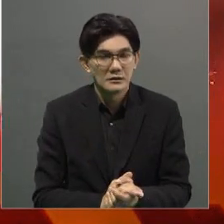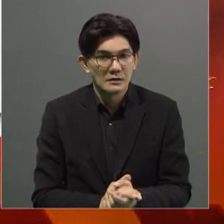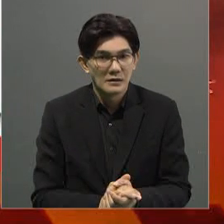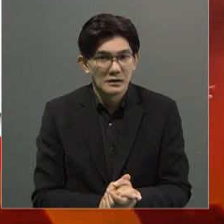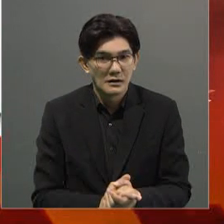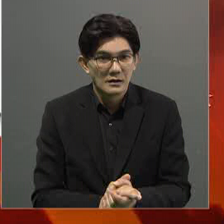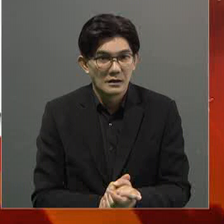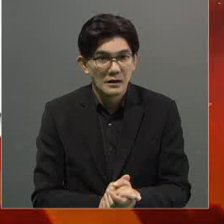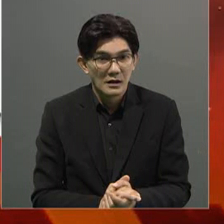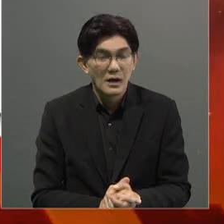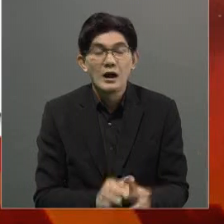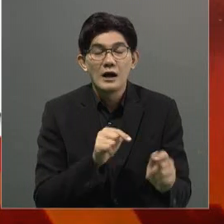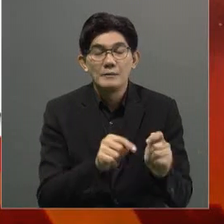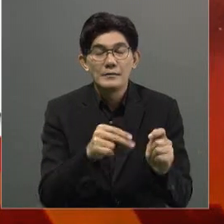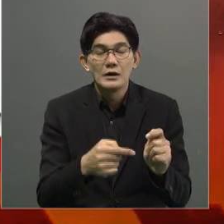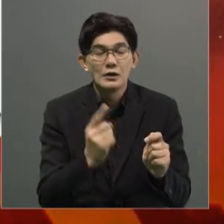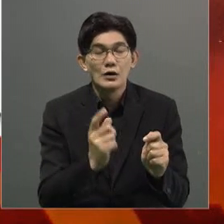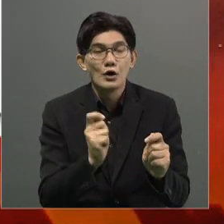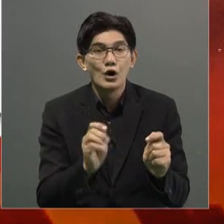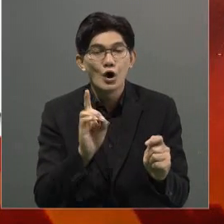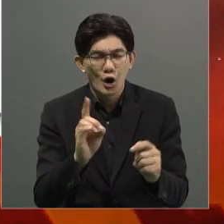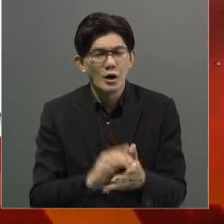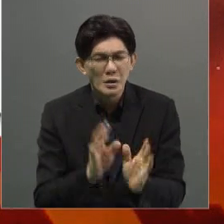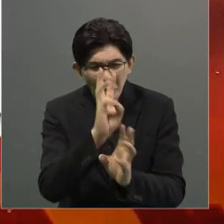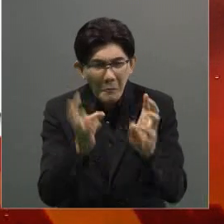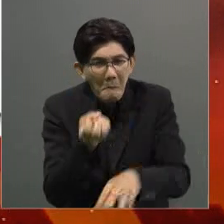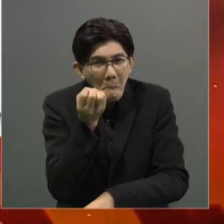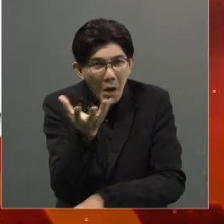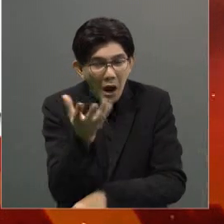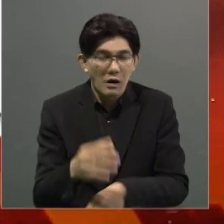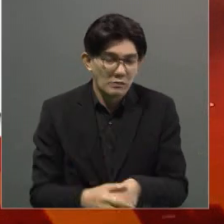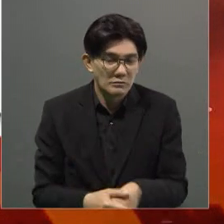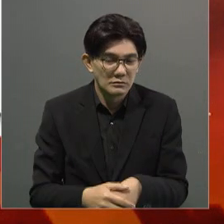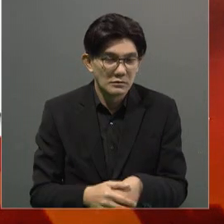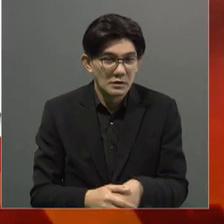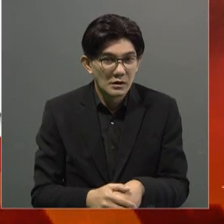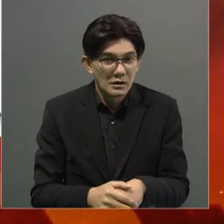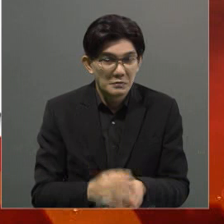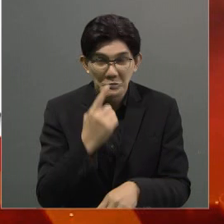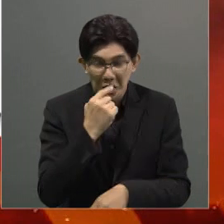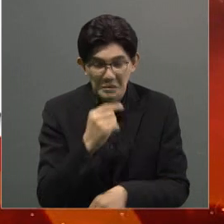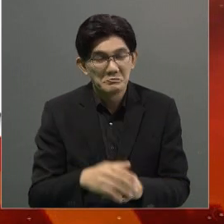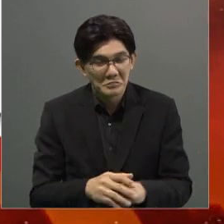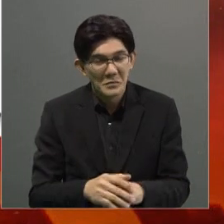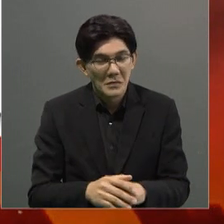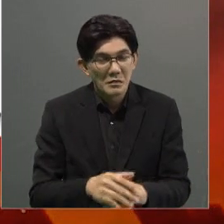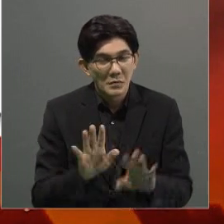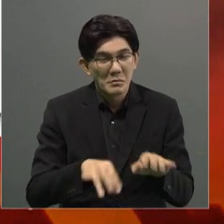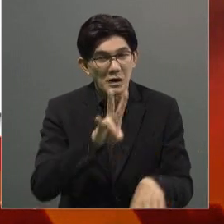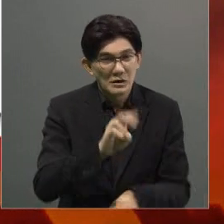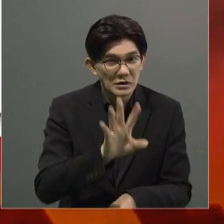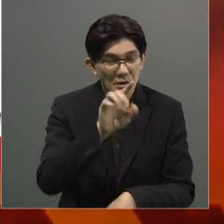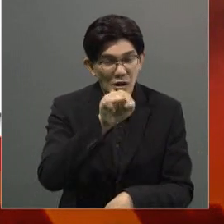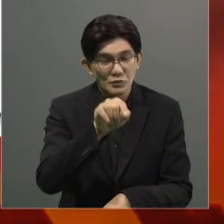ตำบลหางดงอำเภอฮอดจังหวัดเชียงใหม่ค่าฝุ่นสูงสุดในประเทศนะฮะอยู่ที่ระดับสีแดงวัดได้ 75.8ไมโครกรัม